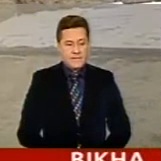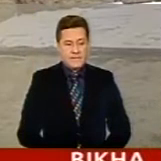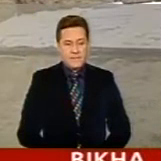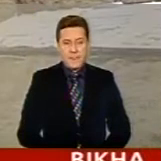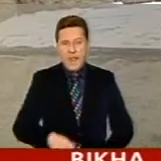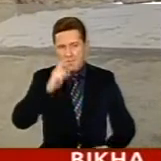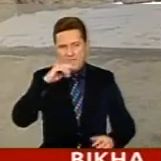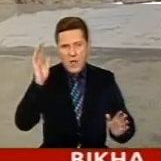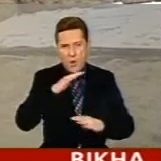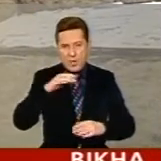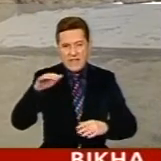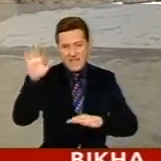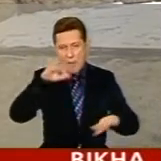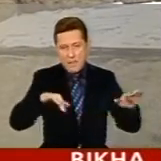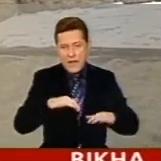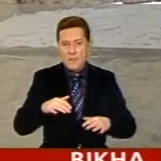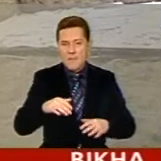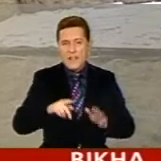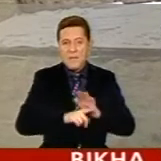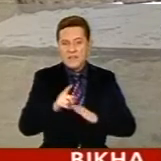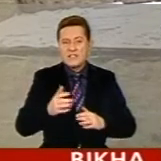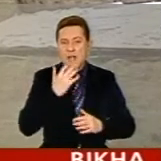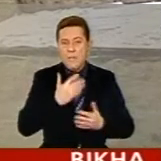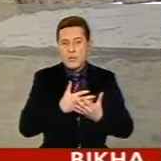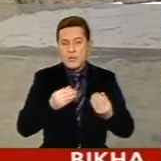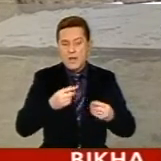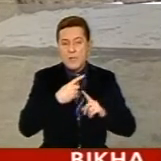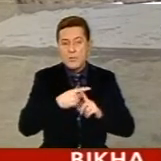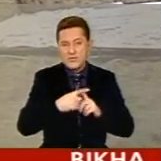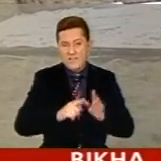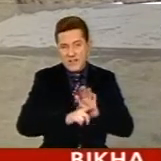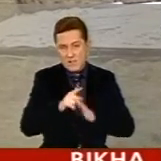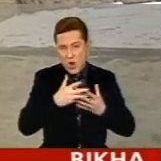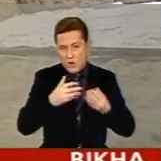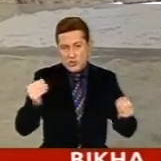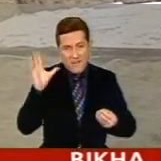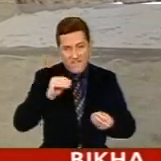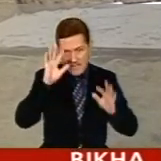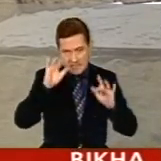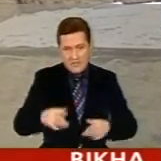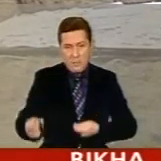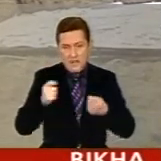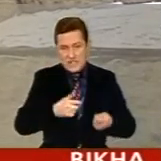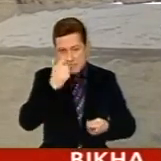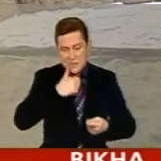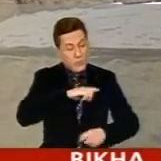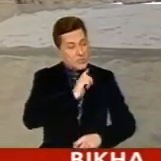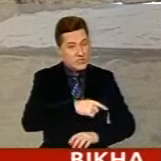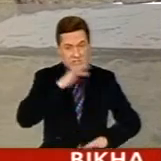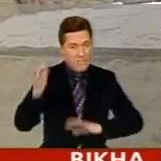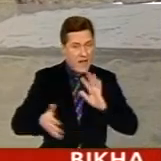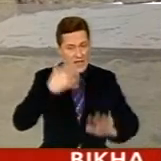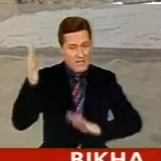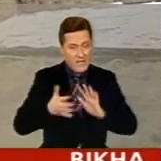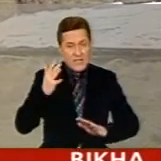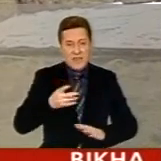Негода на Прикарпаття прийшла із потеплінням. Плюсова температура розтопила увесь сніг, але принесла із собою шквальний вітер. За дві